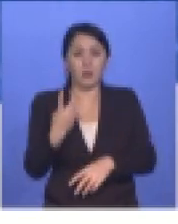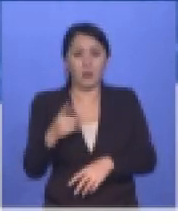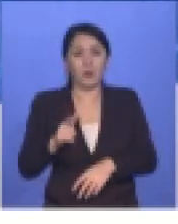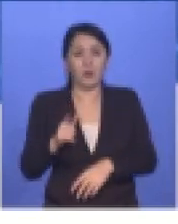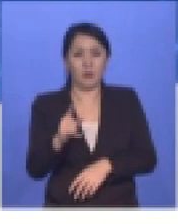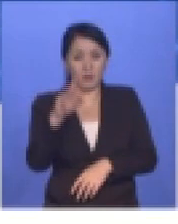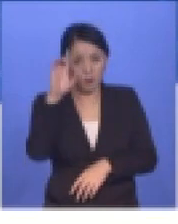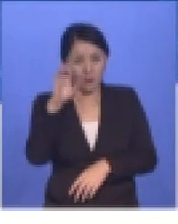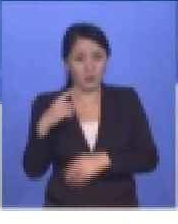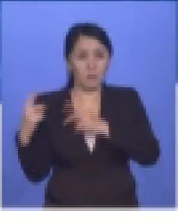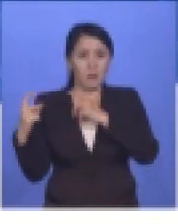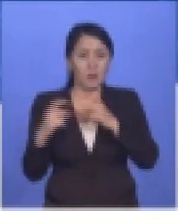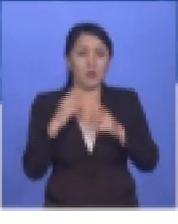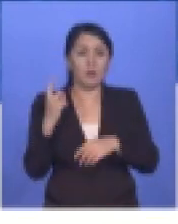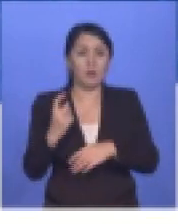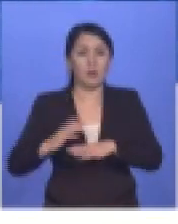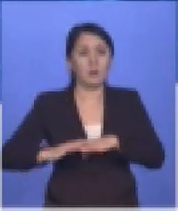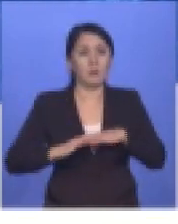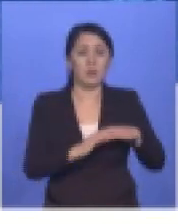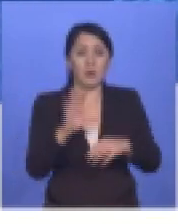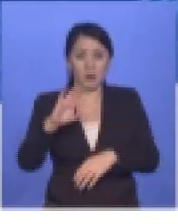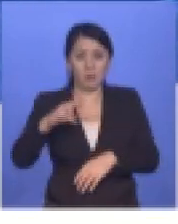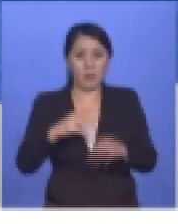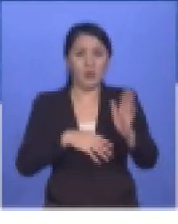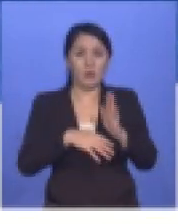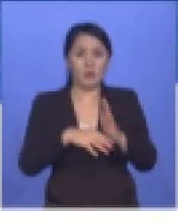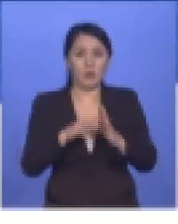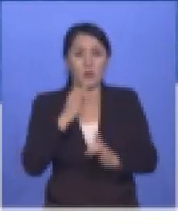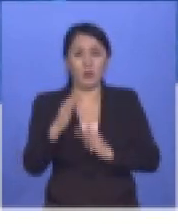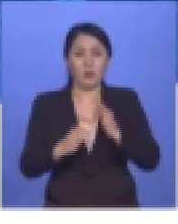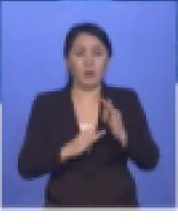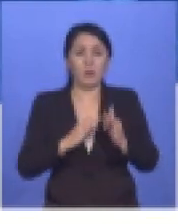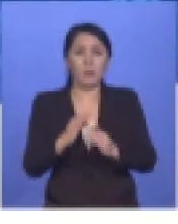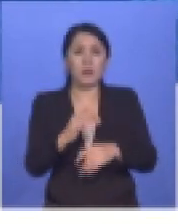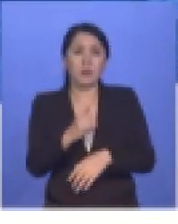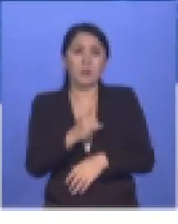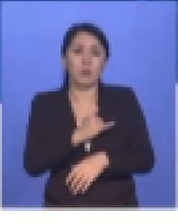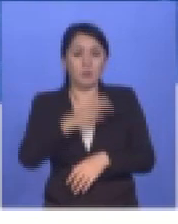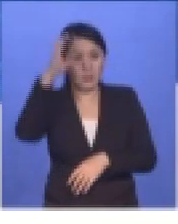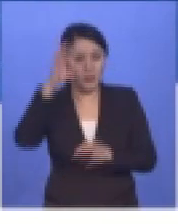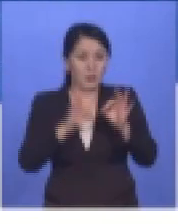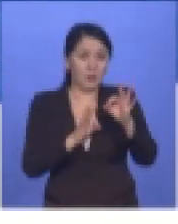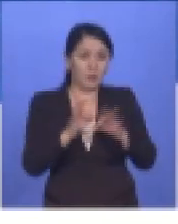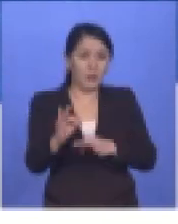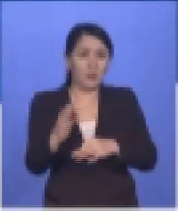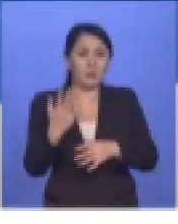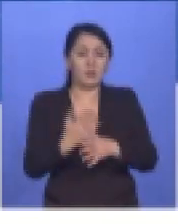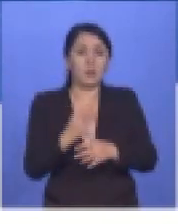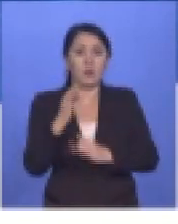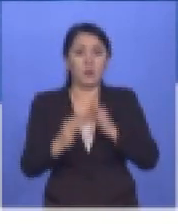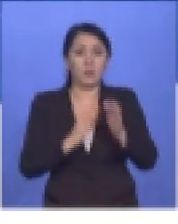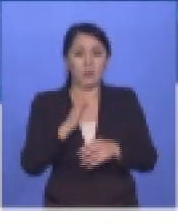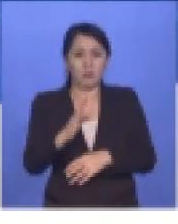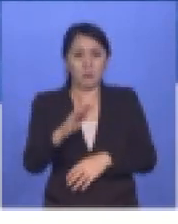ел арасындағы логистикалық, экономикалық, инвестициялық әлеуетті артыру жайын сөз еткен. Тіпті мәдениет және білім салаларындағы ықпалдастық